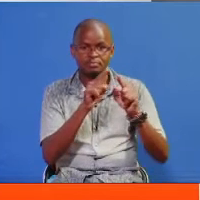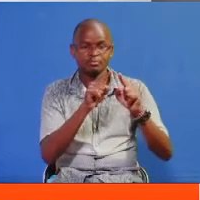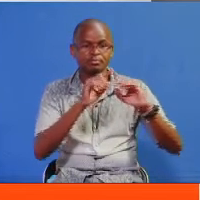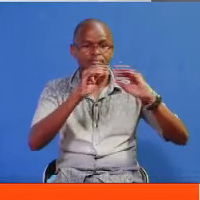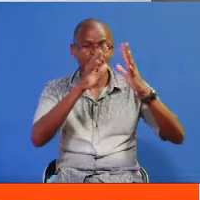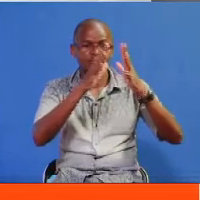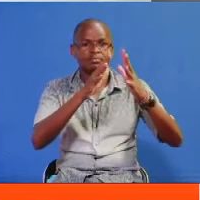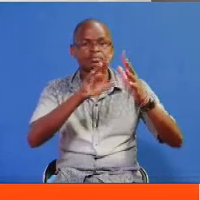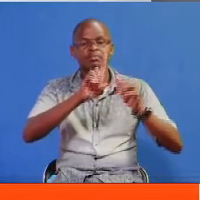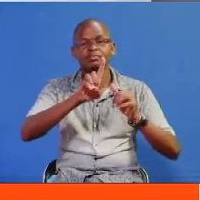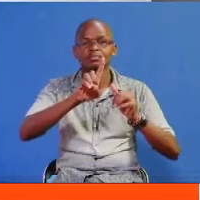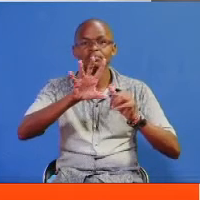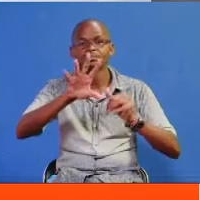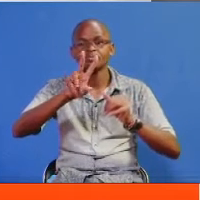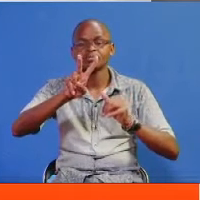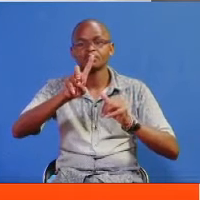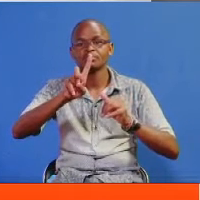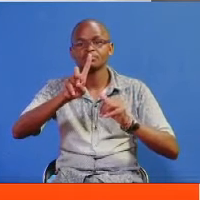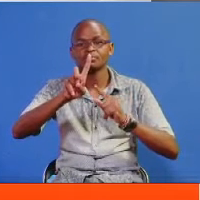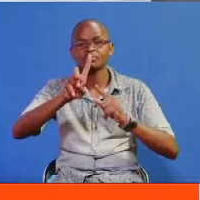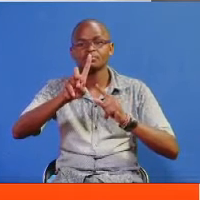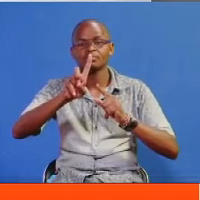walimu